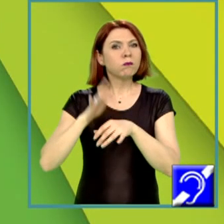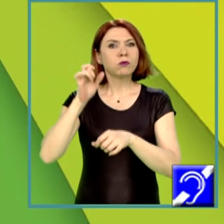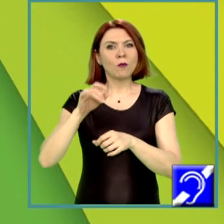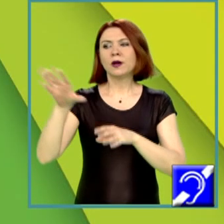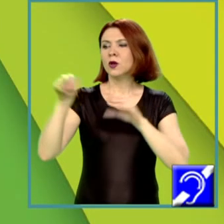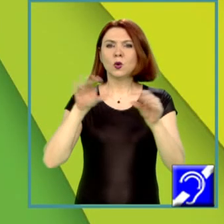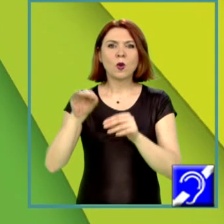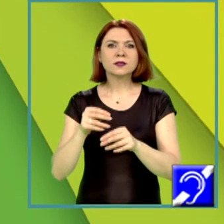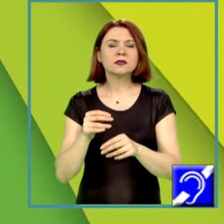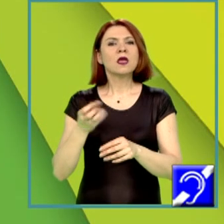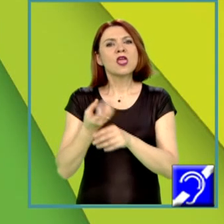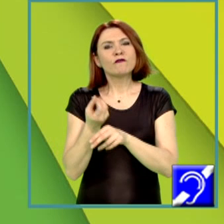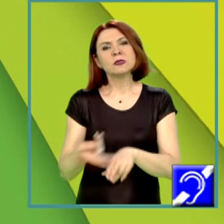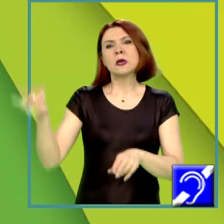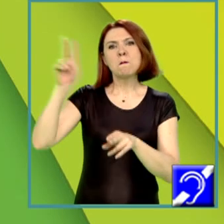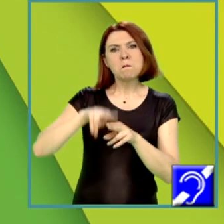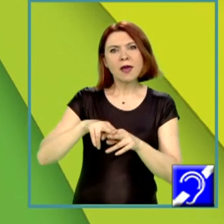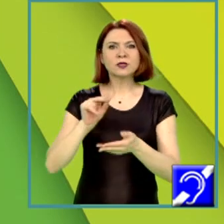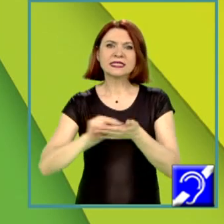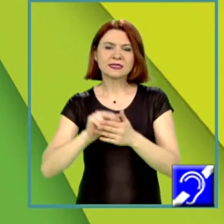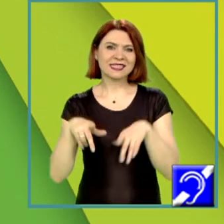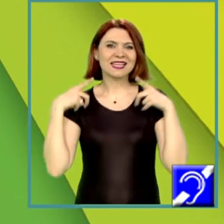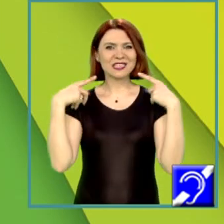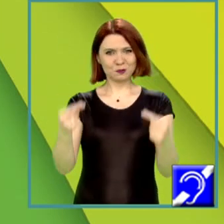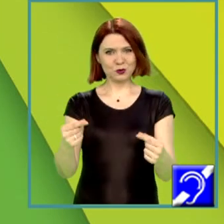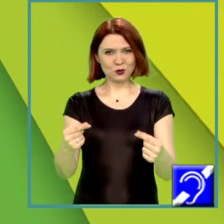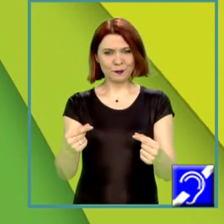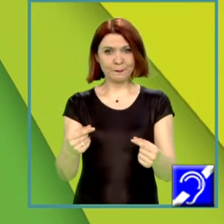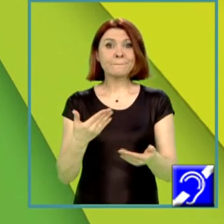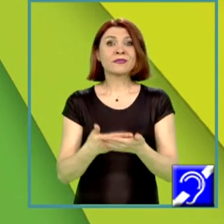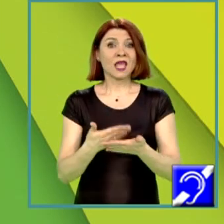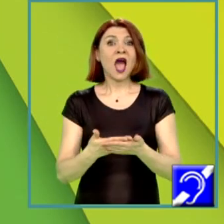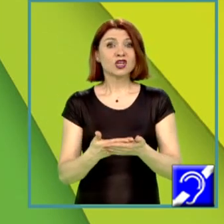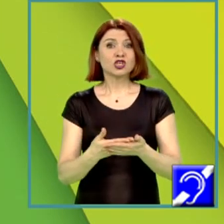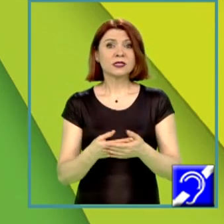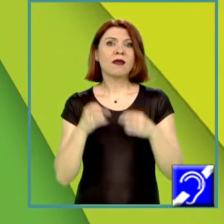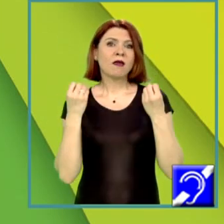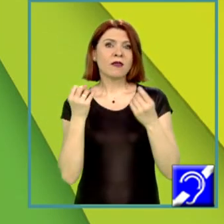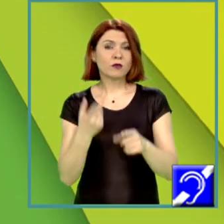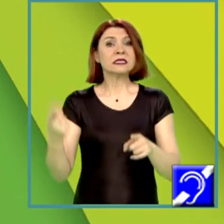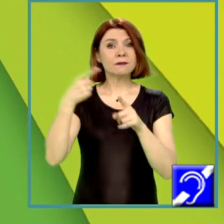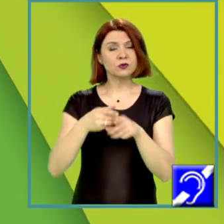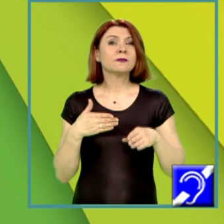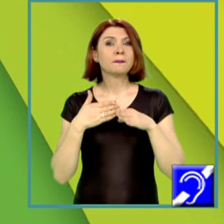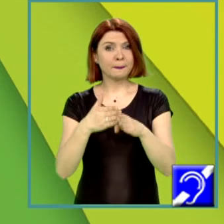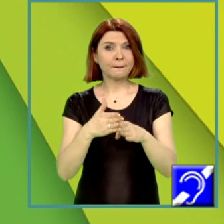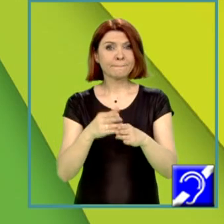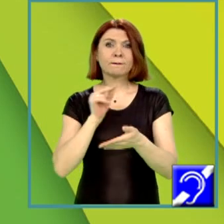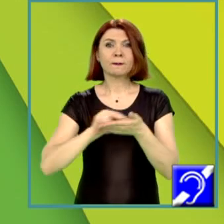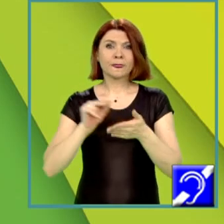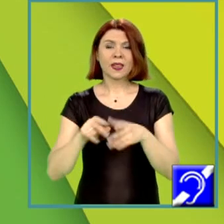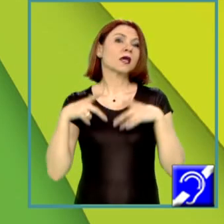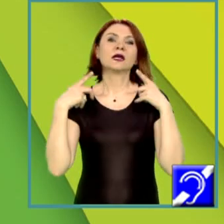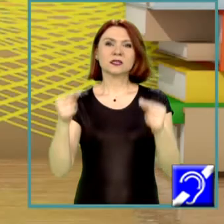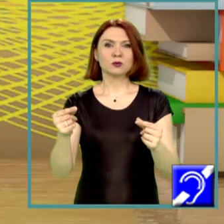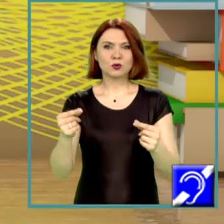detaliile necesare formulării răspunsului aceste detalii vă vor ajuta În formularea